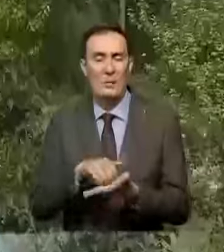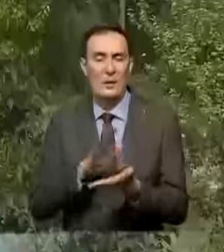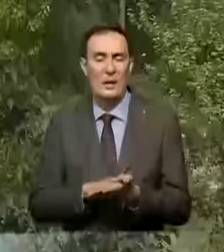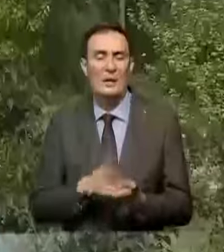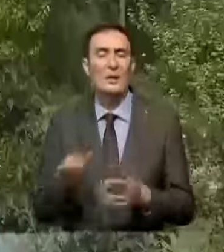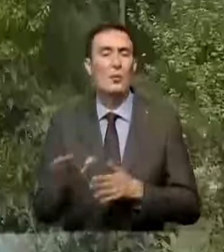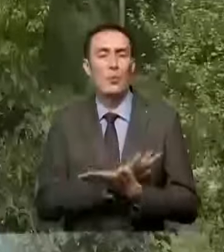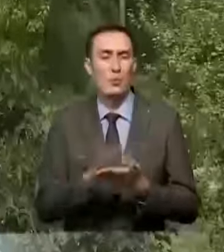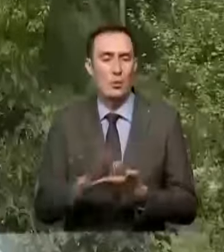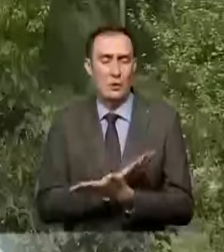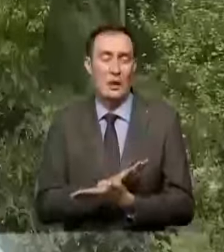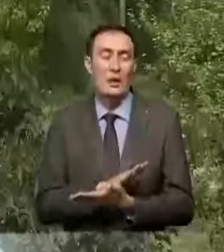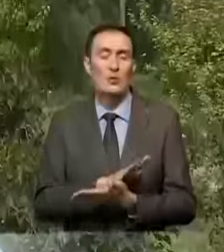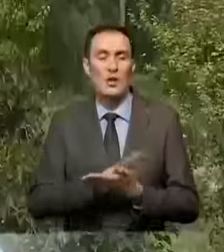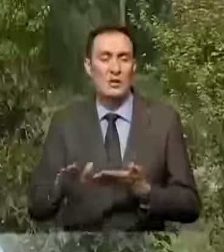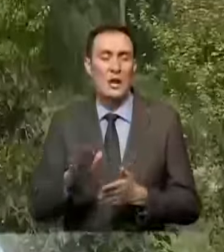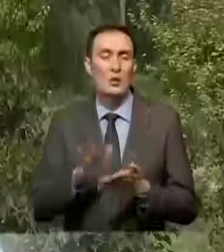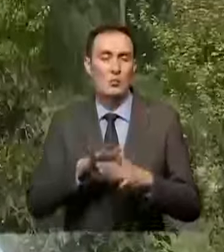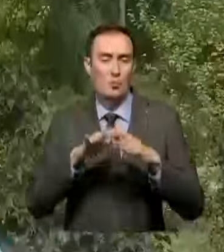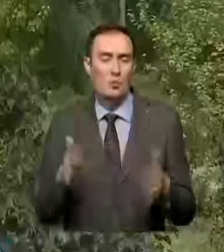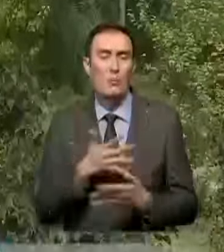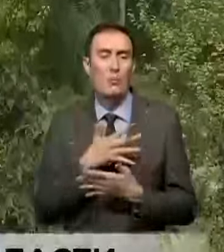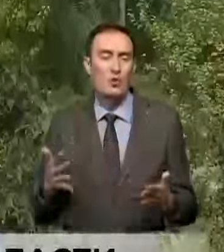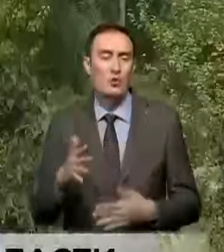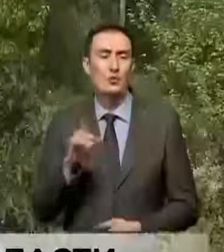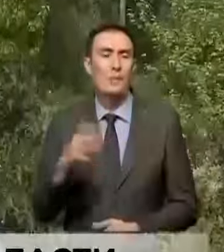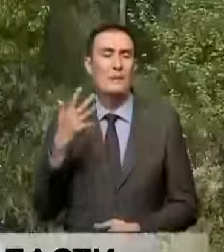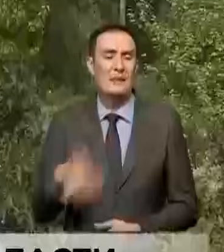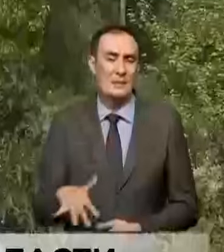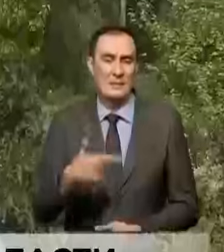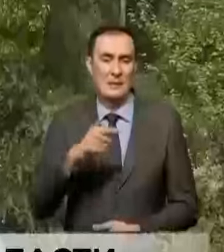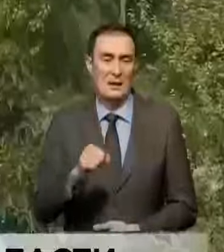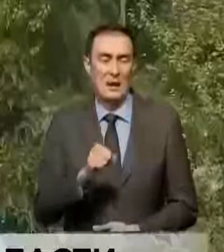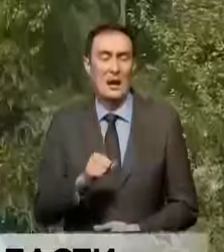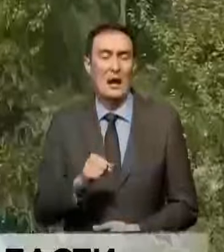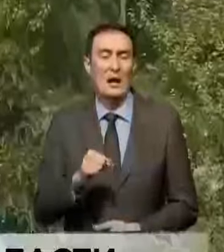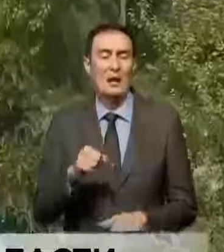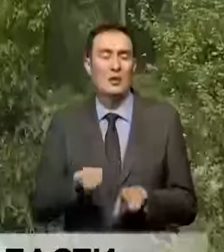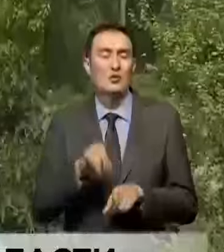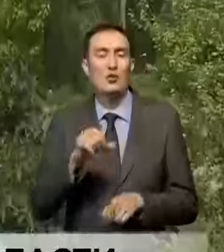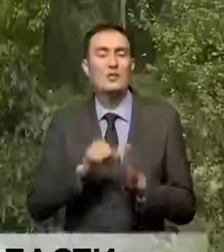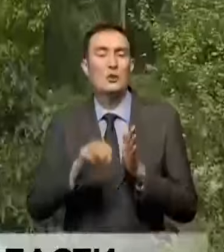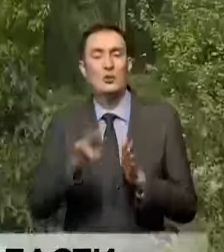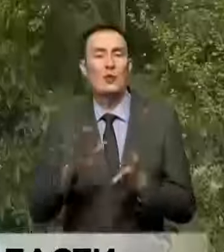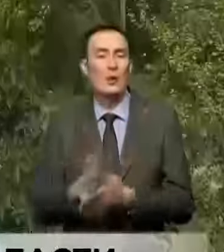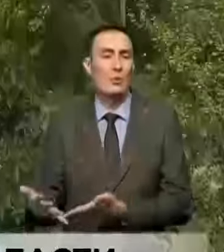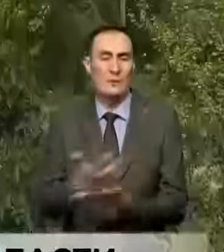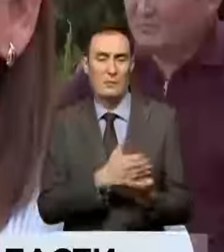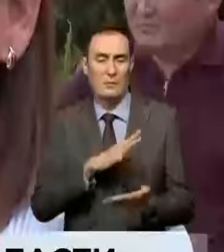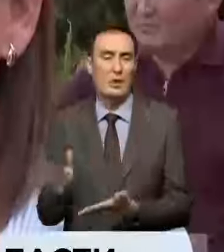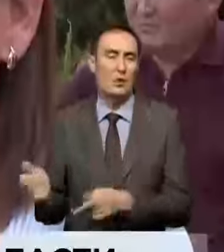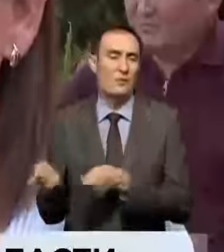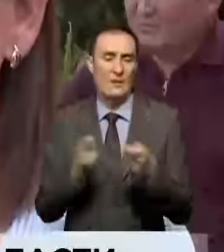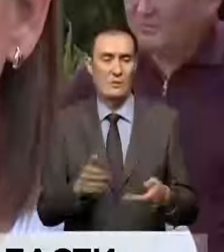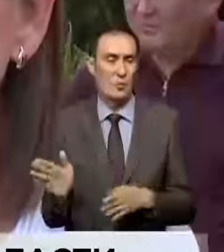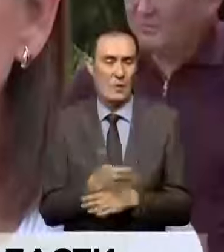где проводится уборка. Уже очистили от мусора более 150 гектаров. Оттуда 160 тонн отходов вывезено.